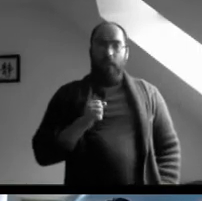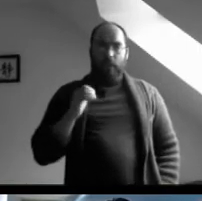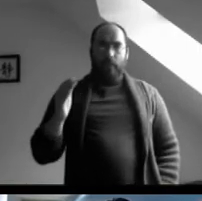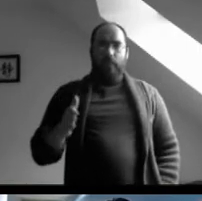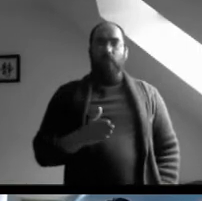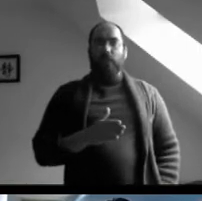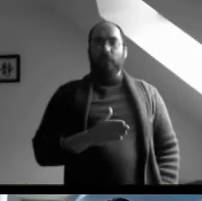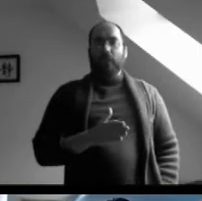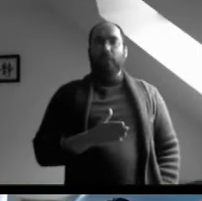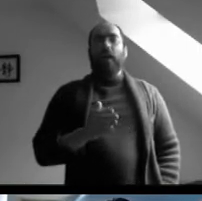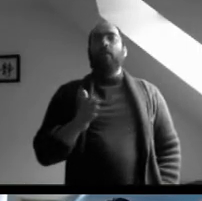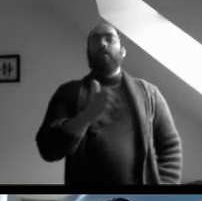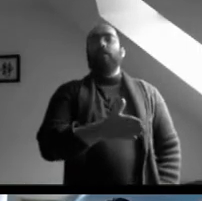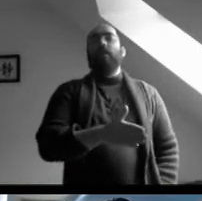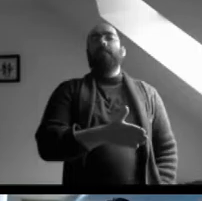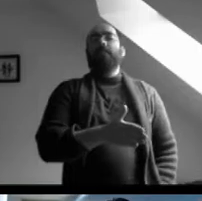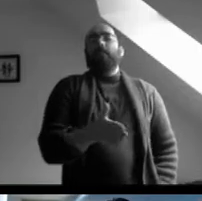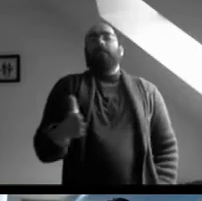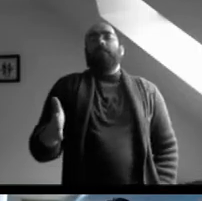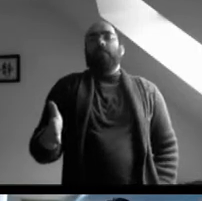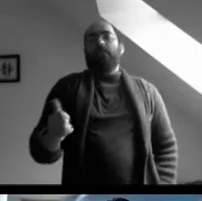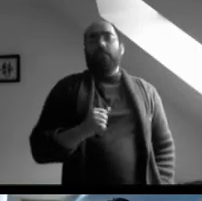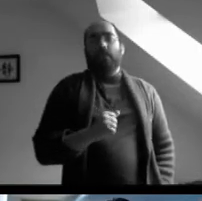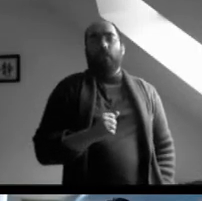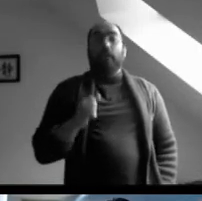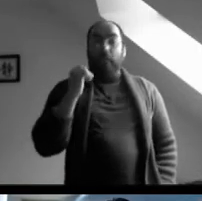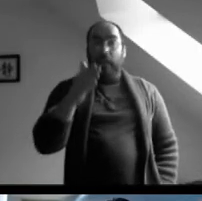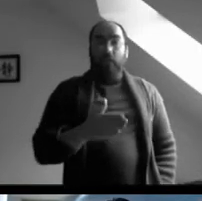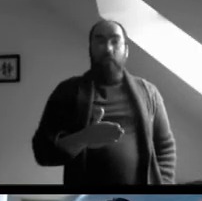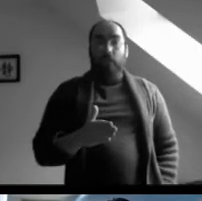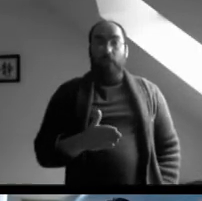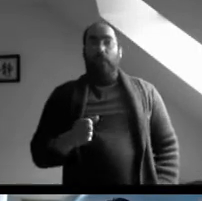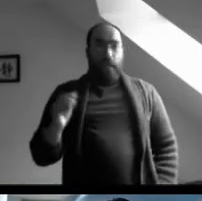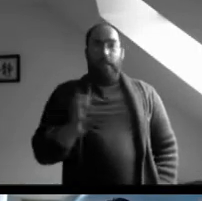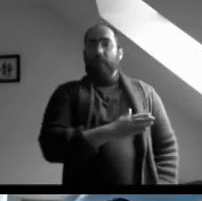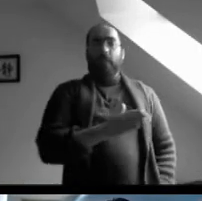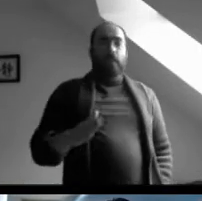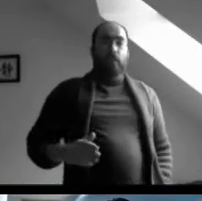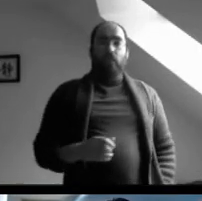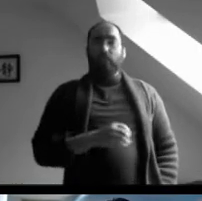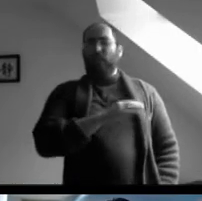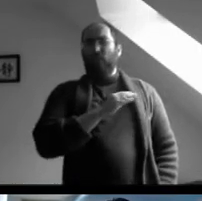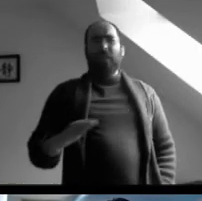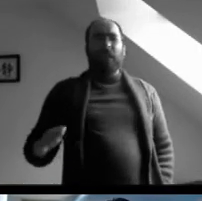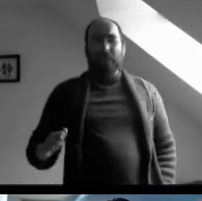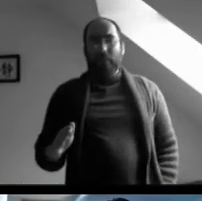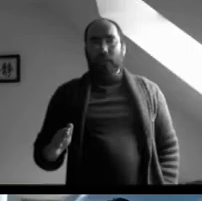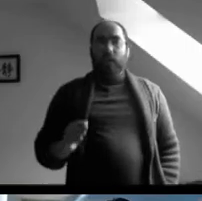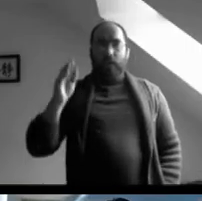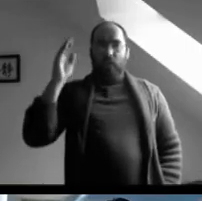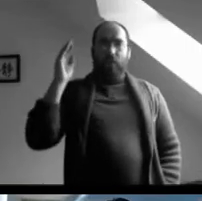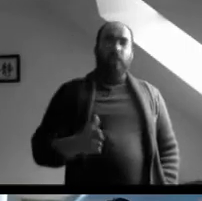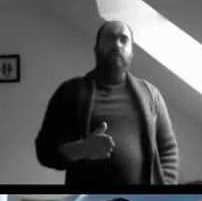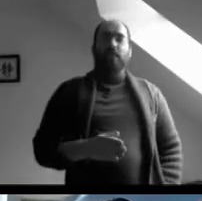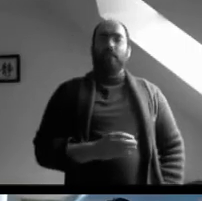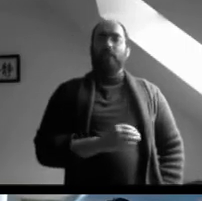critique, esthétique du videogame, amorcée au travers d'un gag pince sans rire sur la Wii. Mais la transcende aussi. Rien n'est acheté. Tout est ultra millimétré.